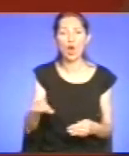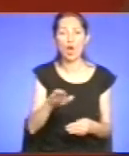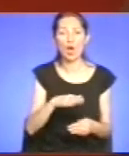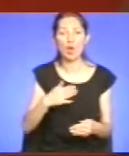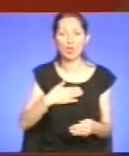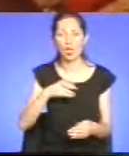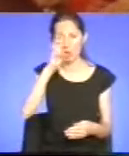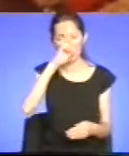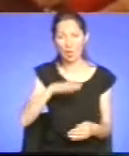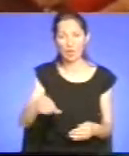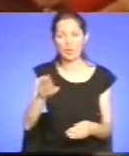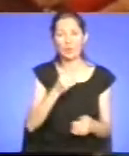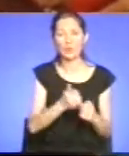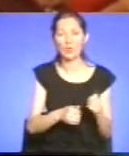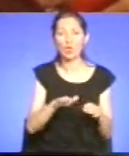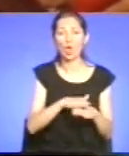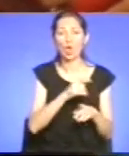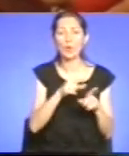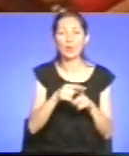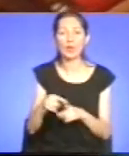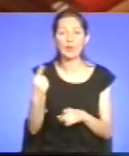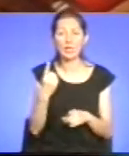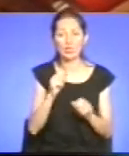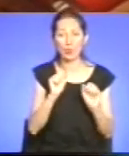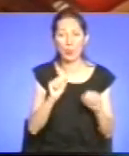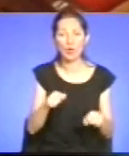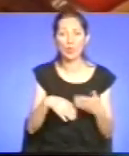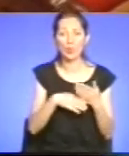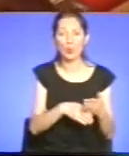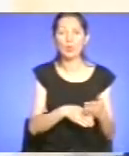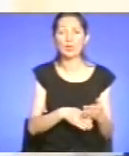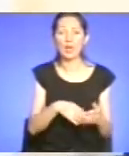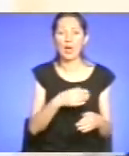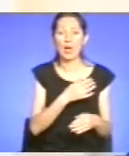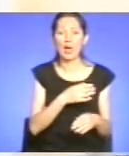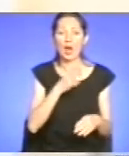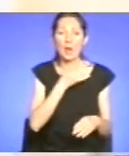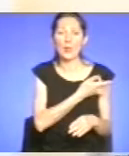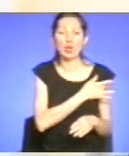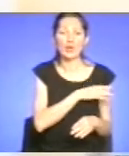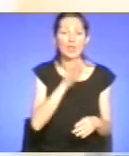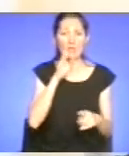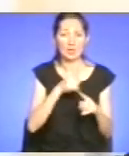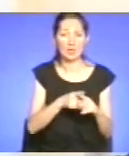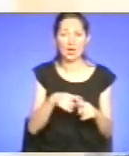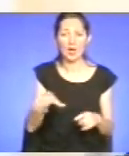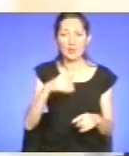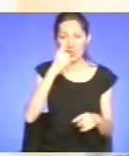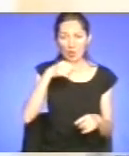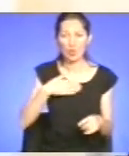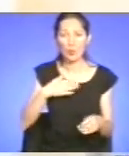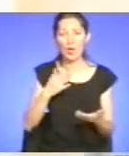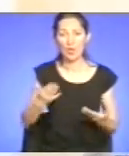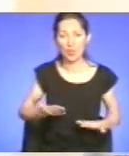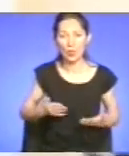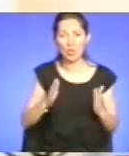нашої країни. Та часто добре слово єдине, чим може допомогти патронажна сестра. Всі прекрасно знають, що ми живемо тільки на розповсюд за кошти,